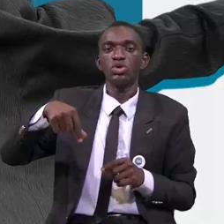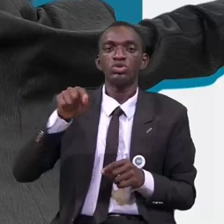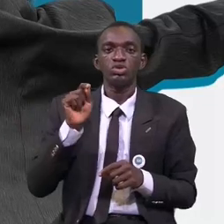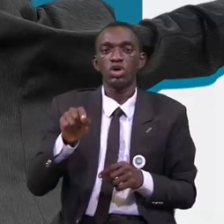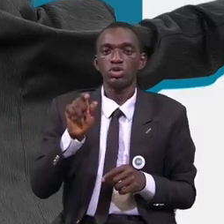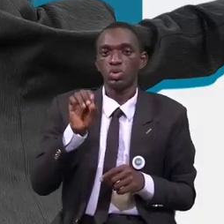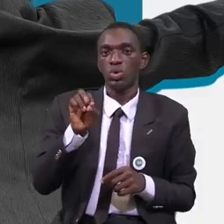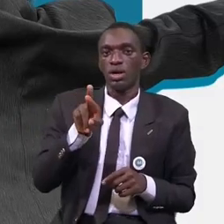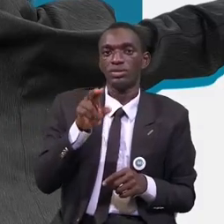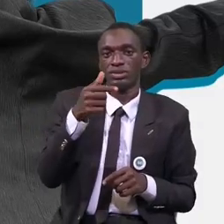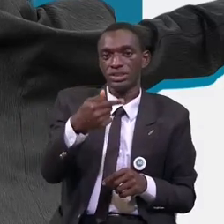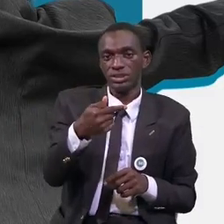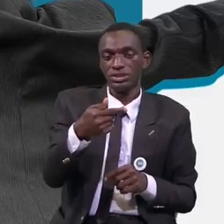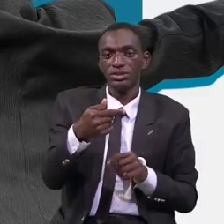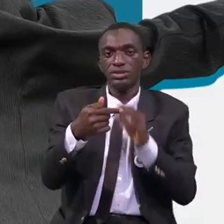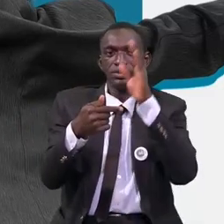connectorgnectq.org/nect